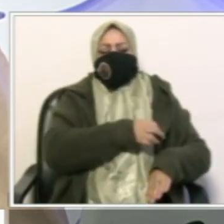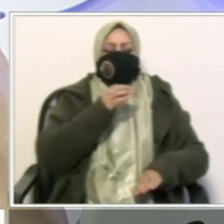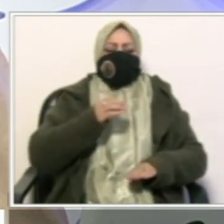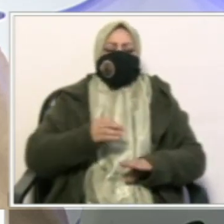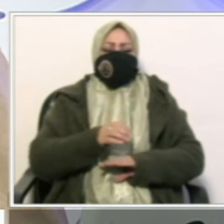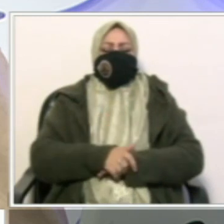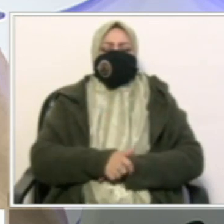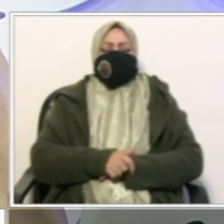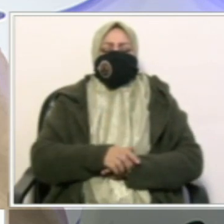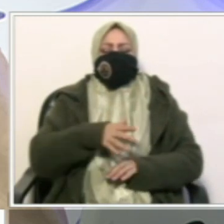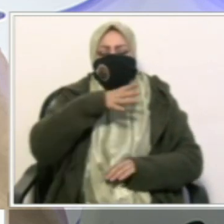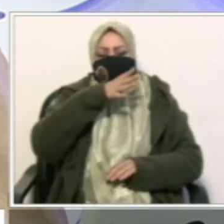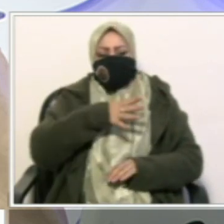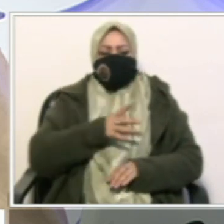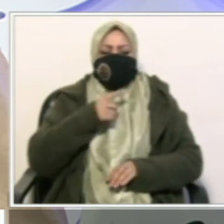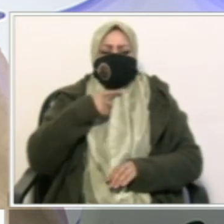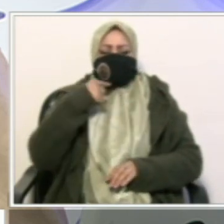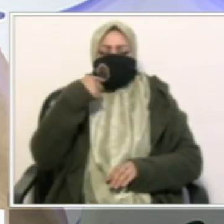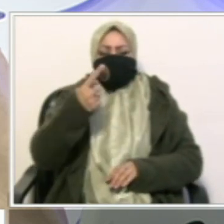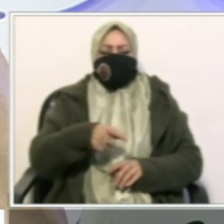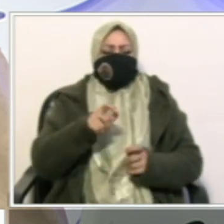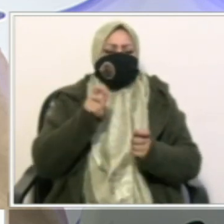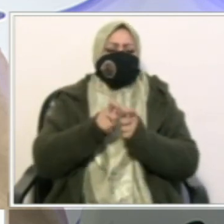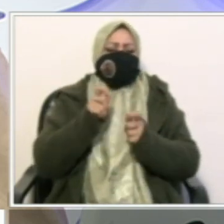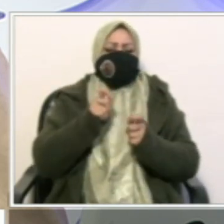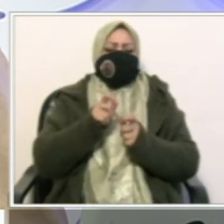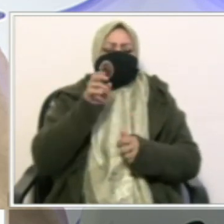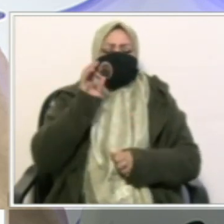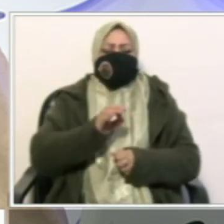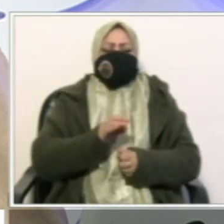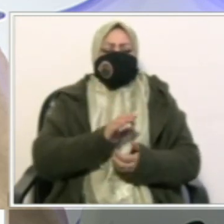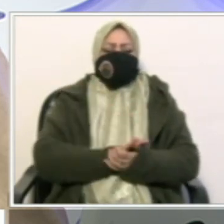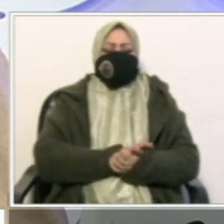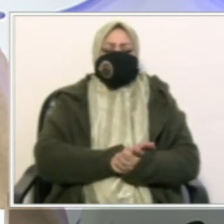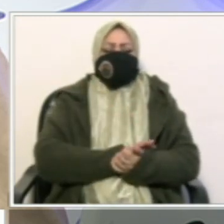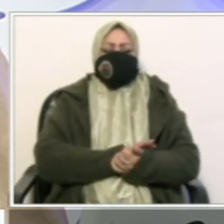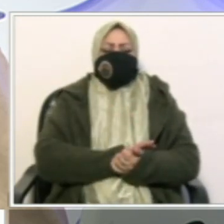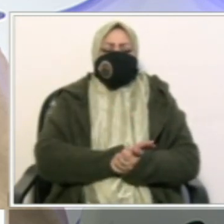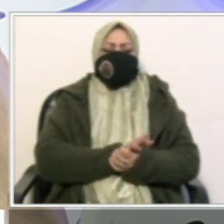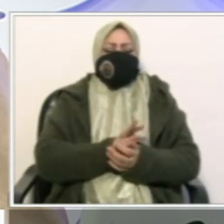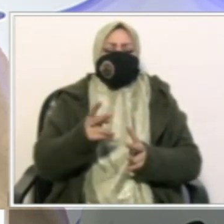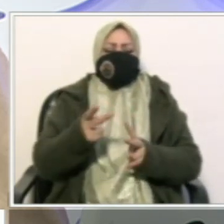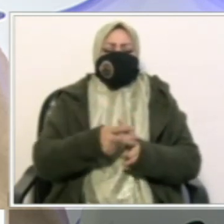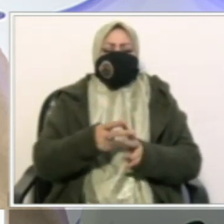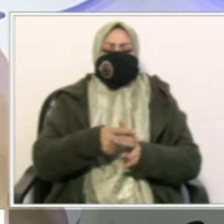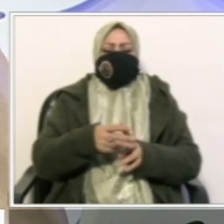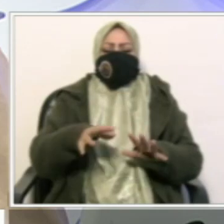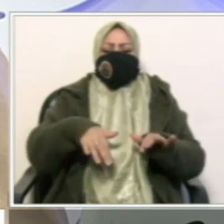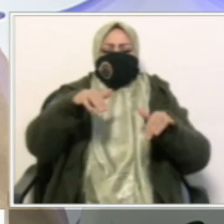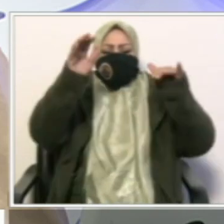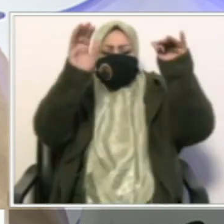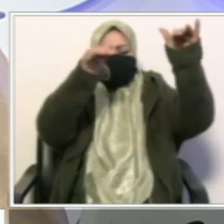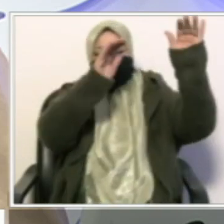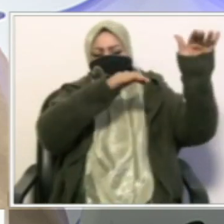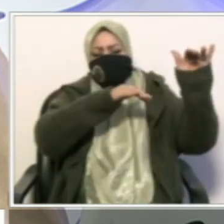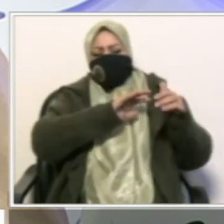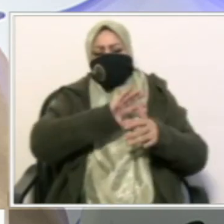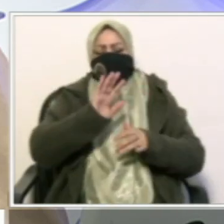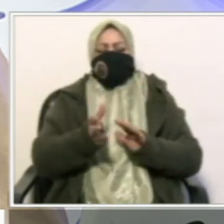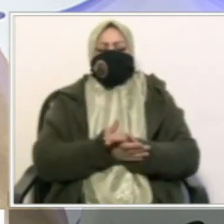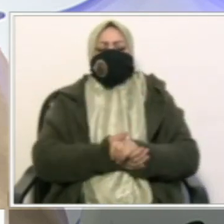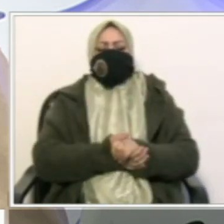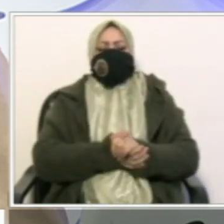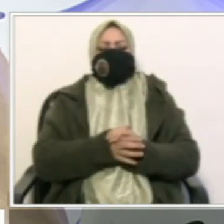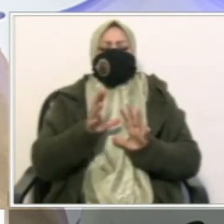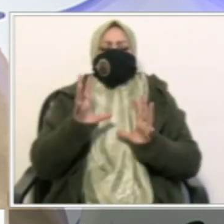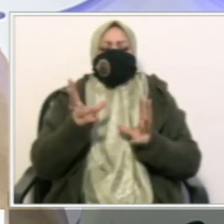على النزول خاصة الأحرار مش كل الشعب الليبي معانا في هذه القرية ولكن التلة ولو كنا 1000 يا شيخ عبد الفتاح بإذن الله تنحدث